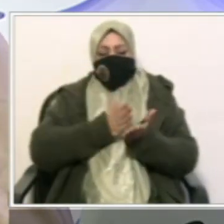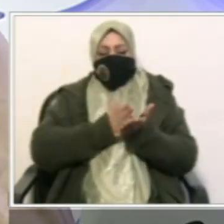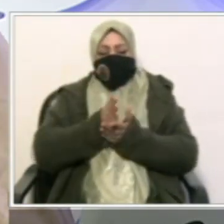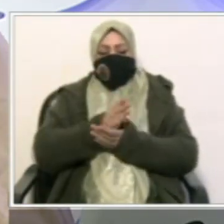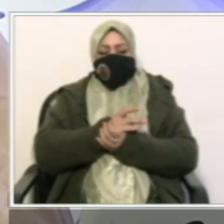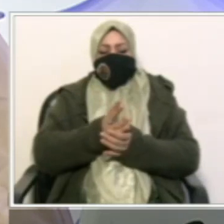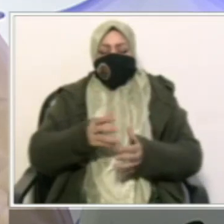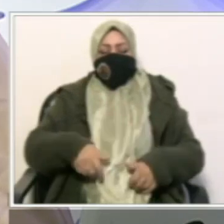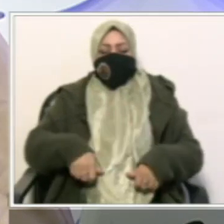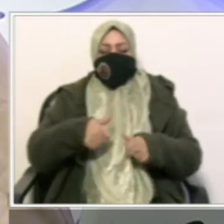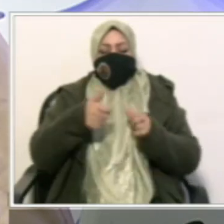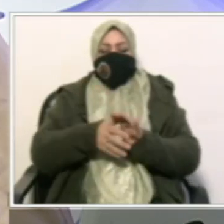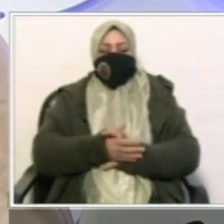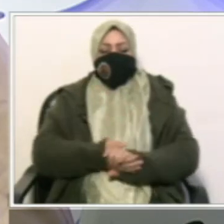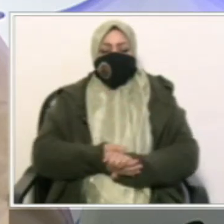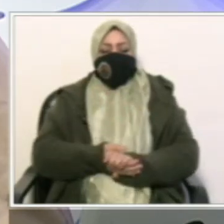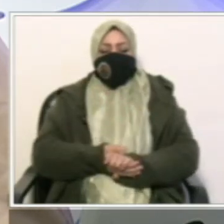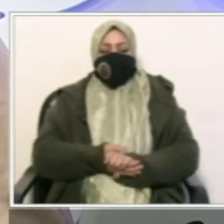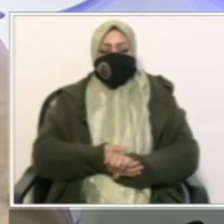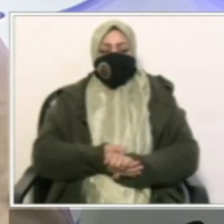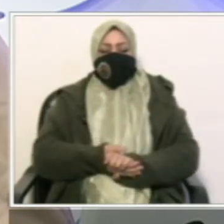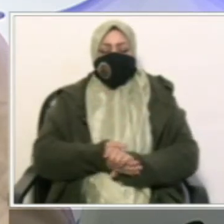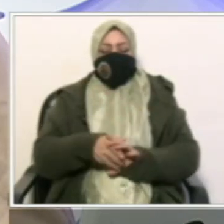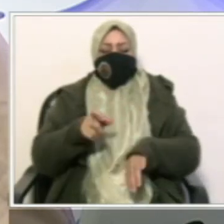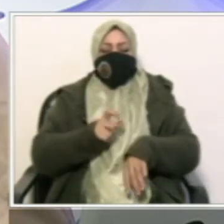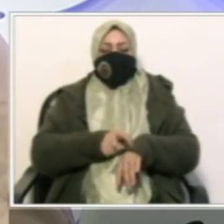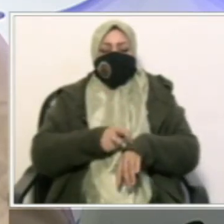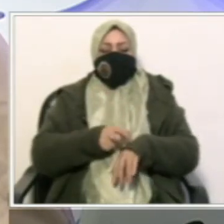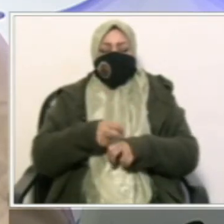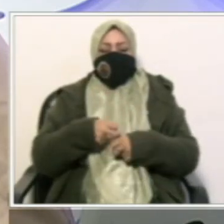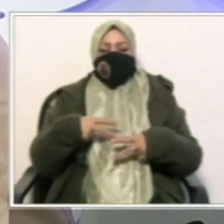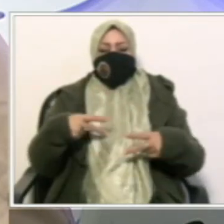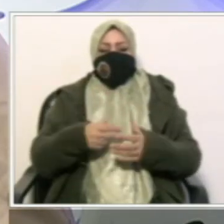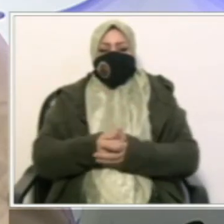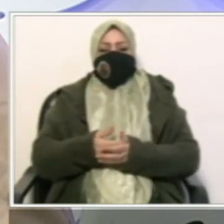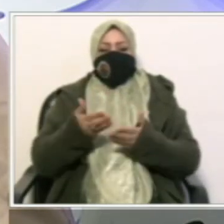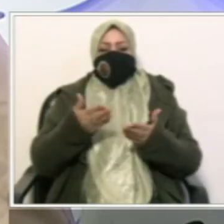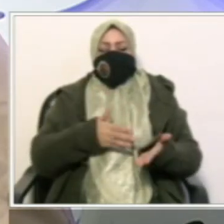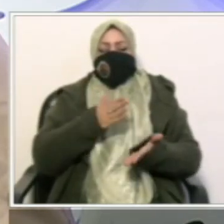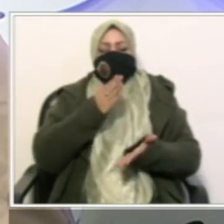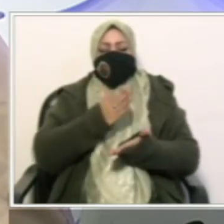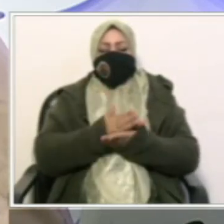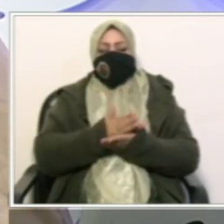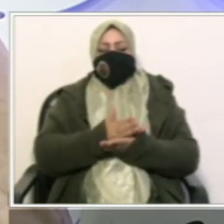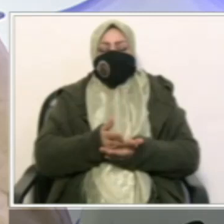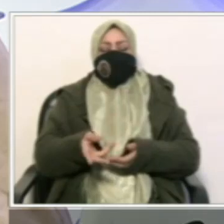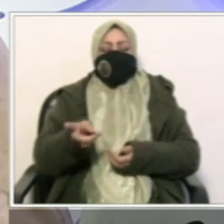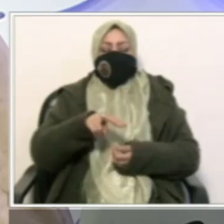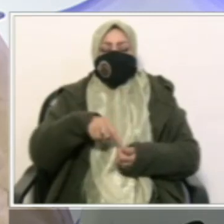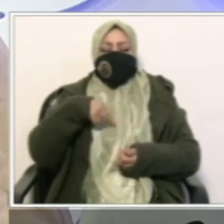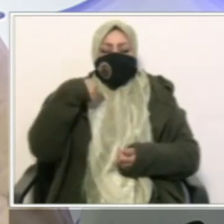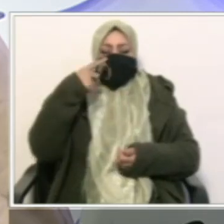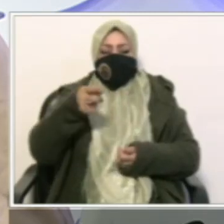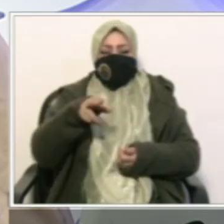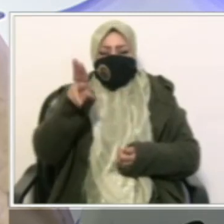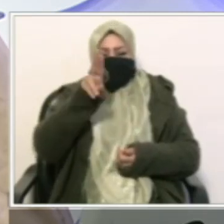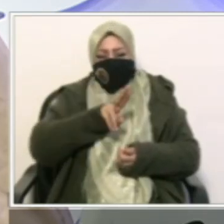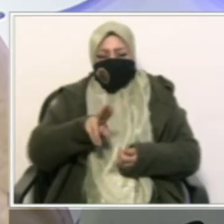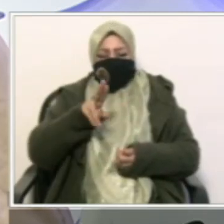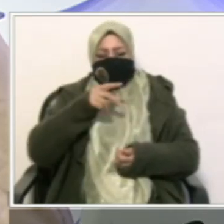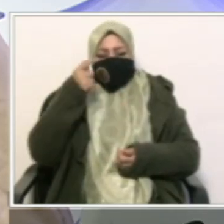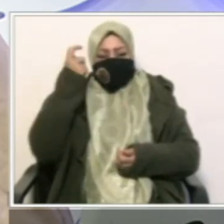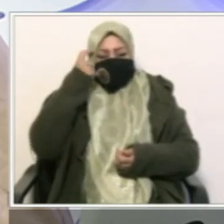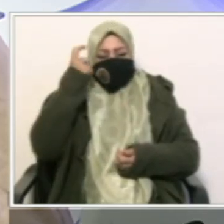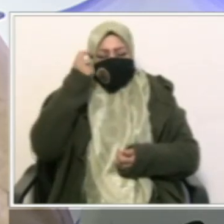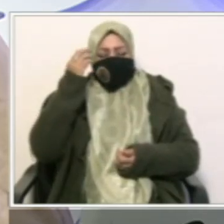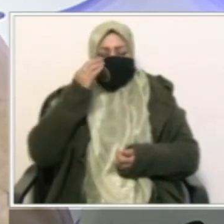انتهى الوقت، وعذرا إن بقي شيء من الأسئلة لم نتناولها بالتعليق،